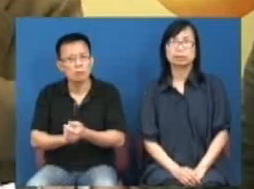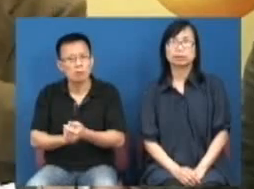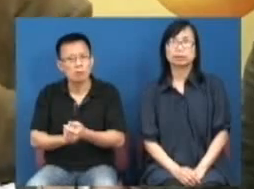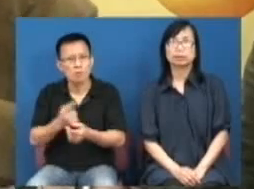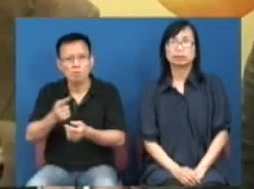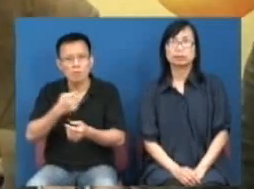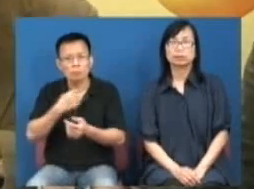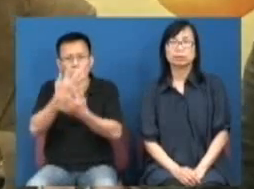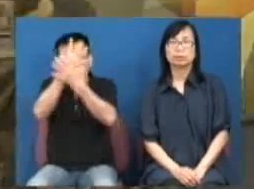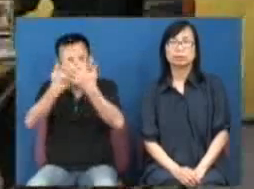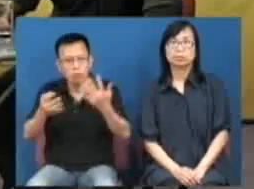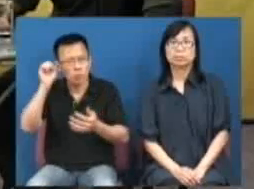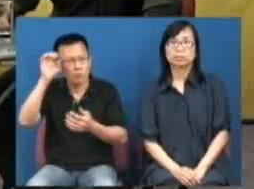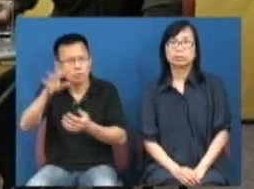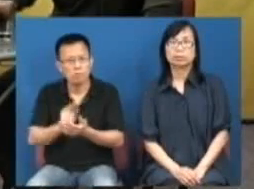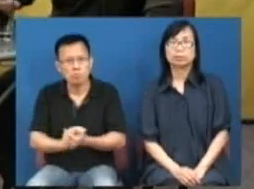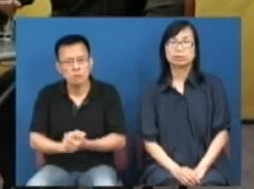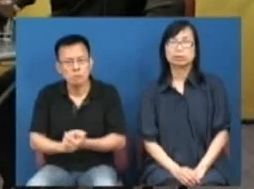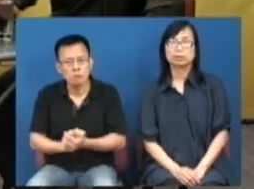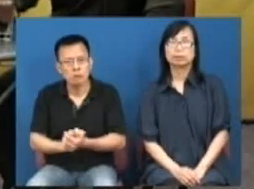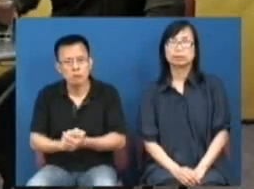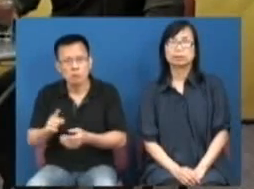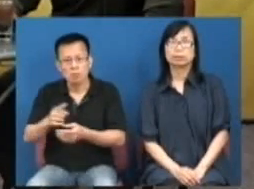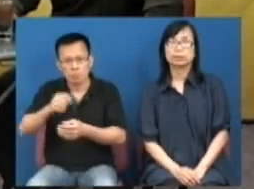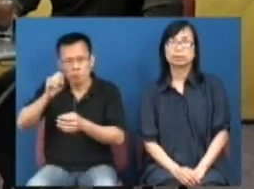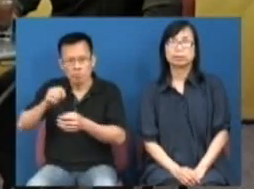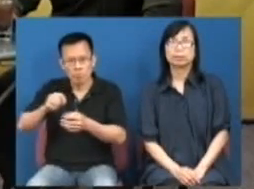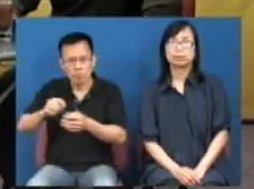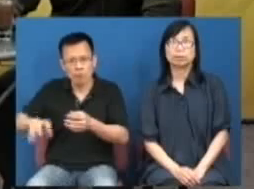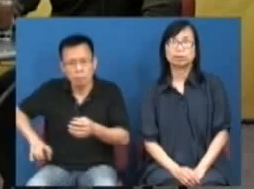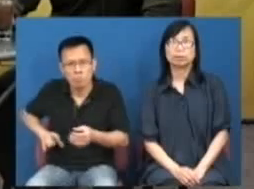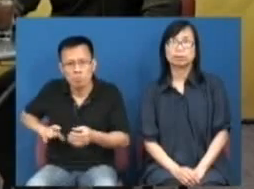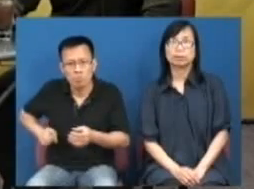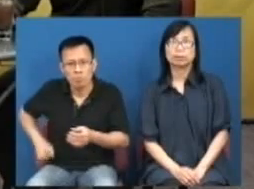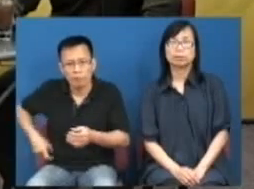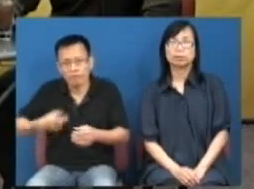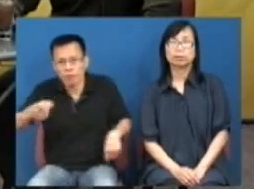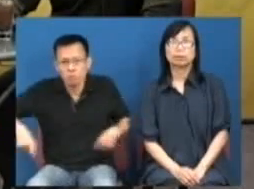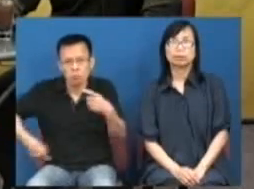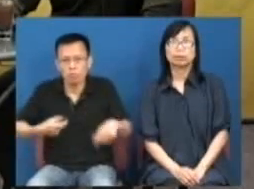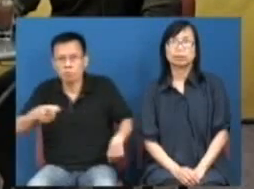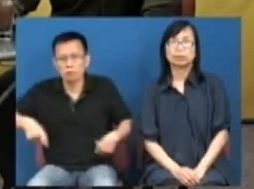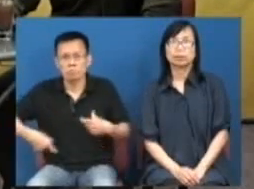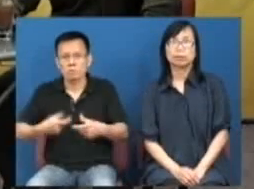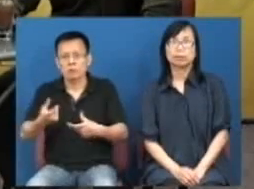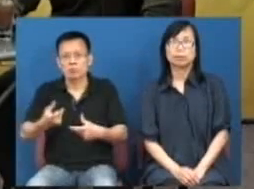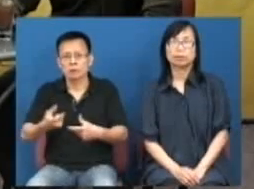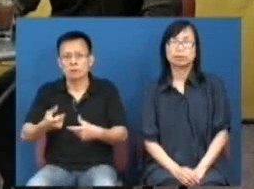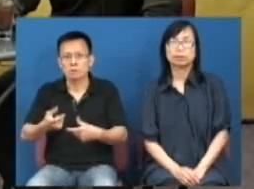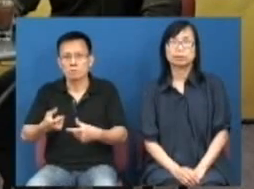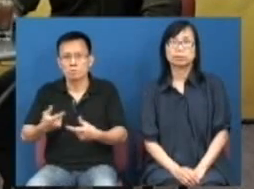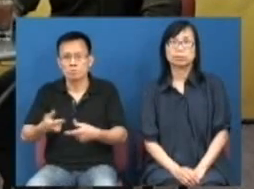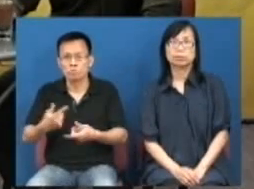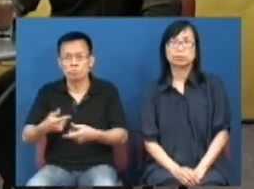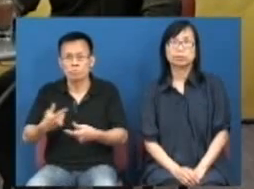咧？你唔係應該做網上嘅諮詢咩？你唔係花咗好多錢去唔想我哋香港人咧有個所謂叫做咩叫數碼嘅鴻溝